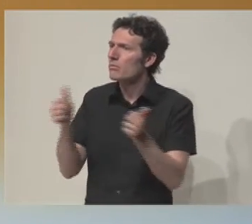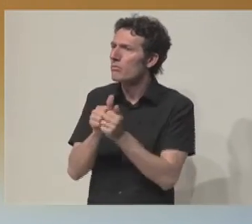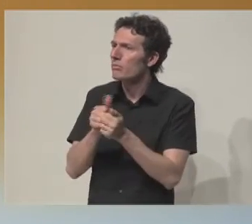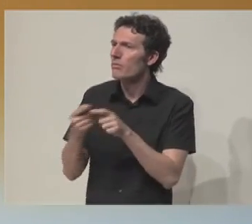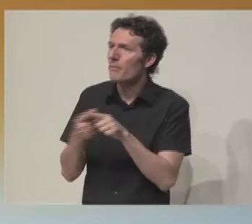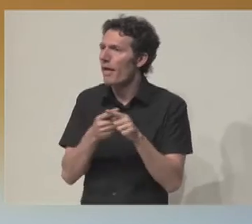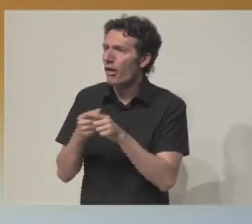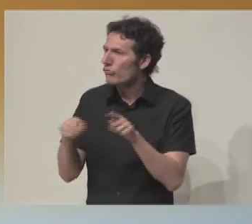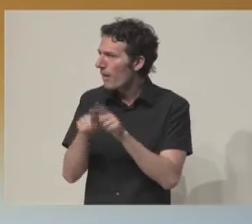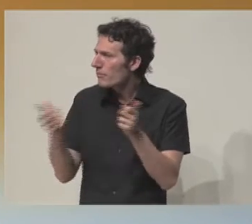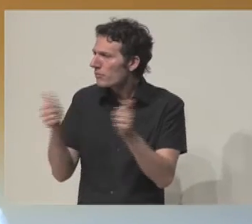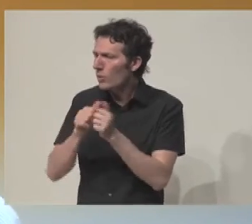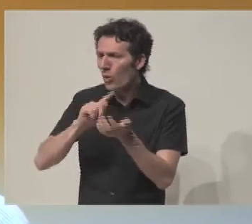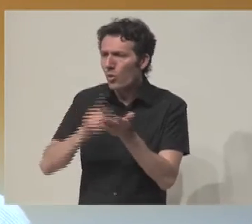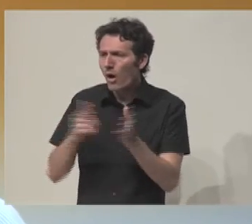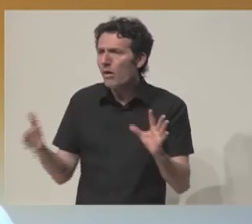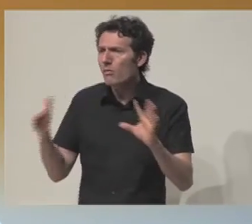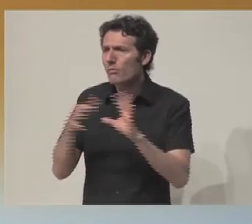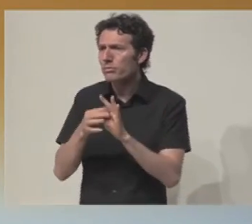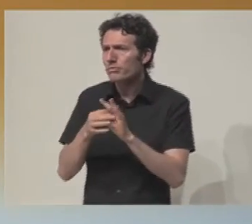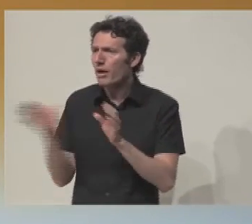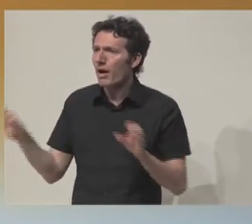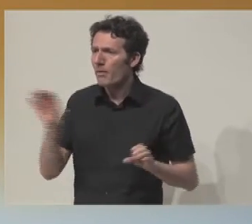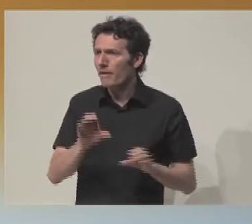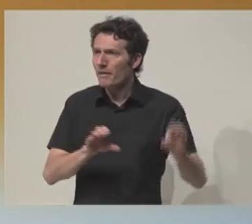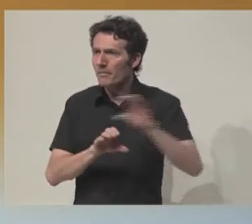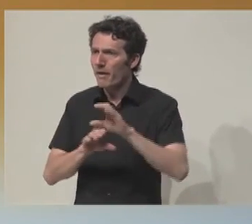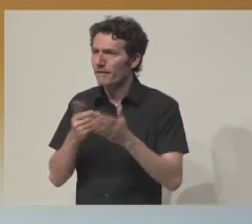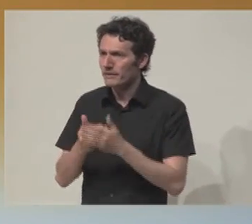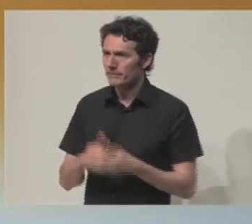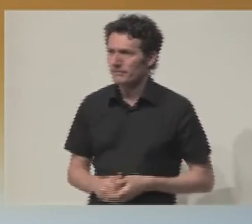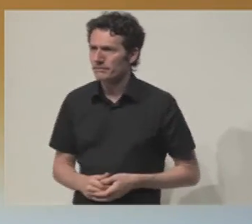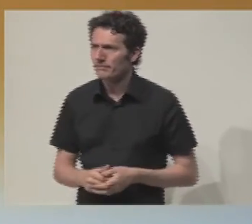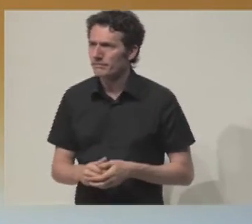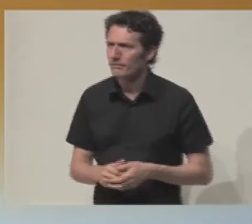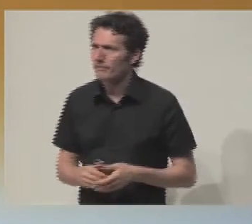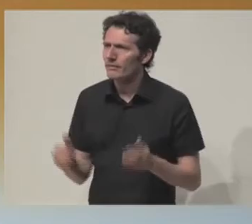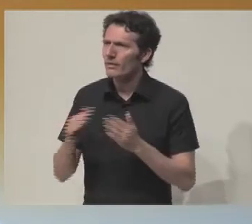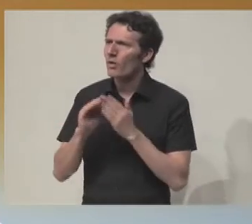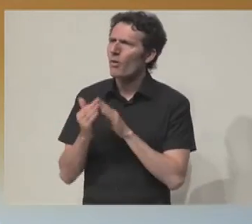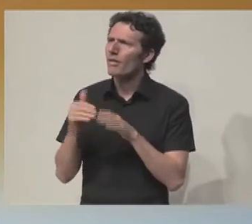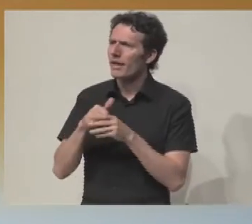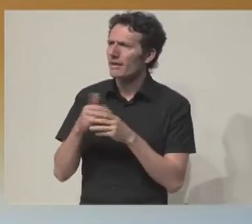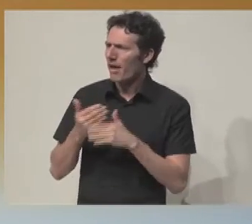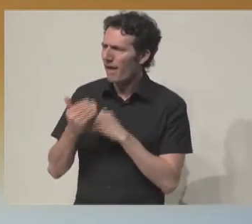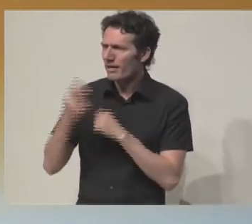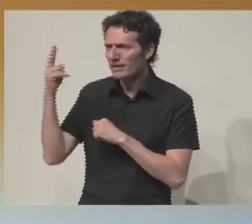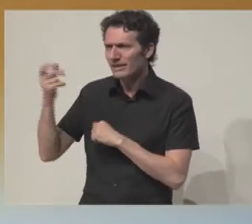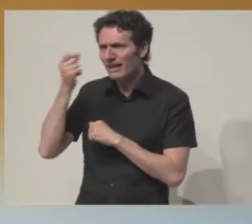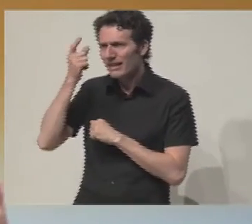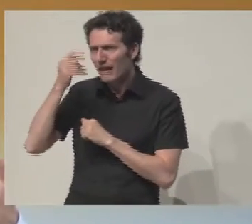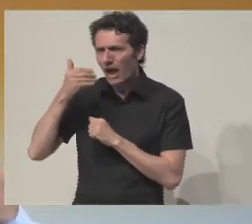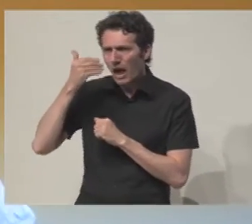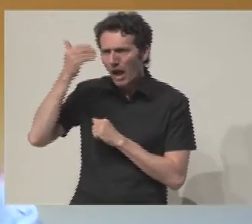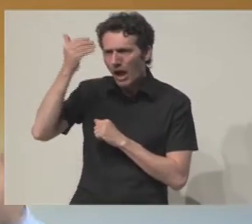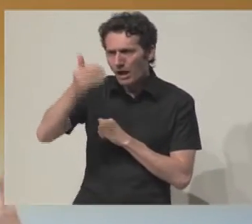marie pas d'ailleurs là aussi le droit de faire des communautés de bienséance maripa communauté et il avance dans cette idée quelques années après ils